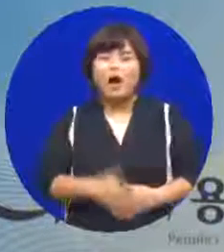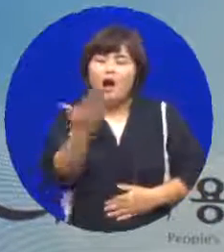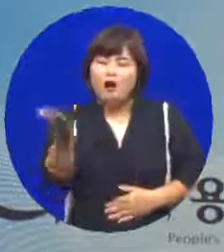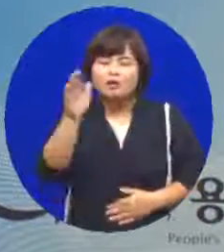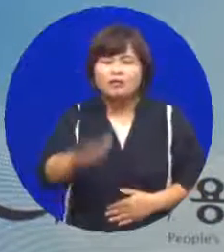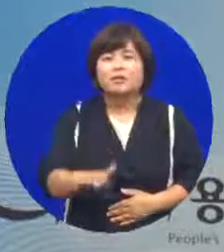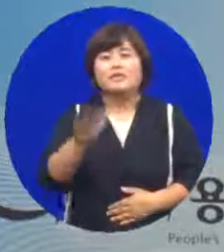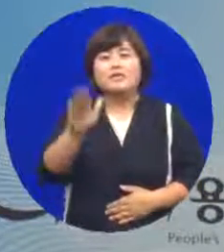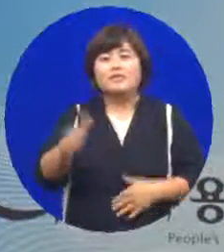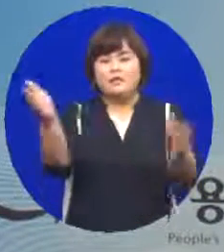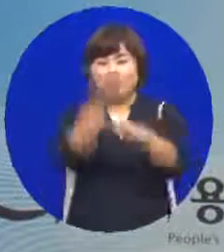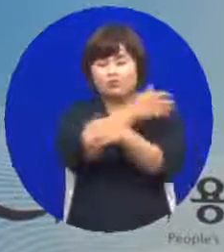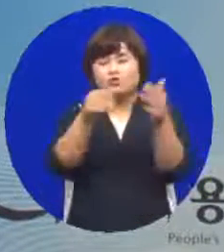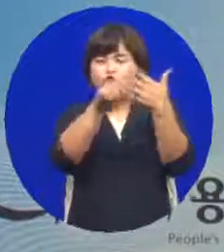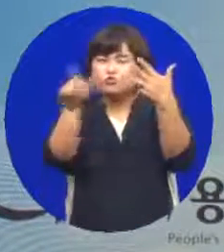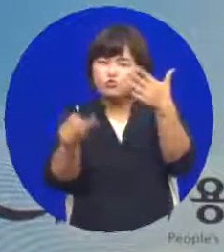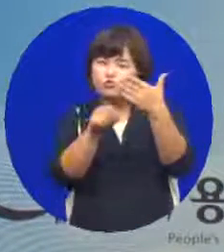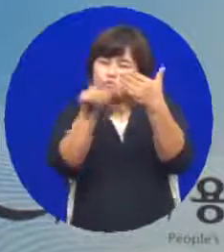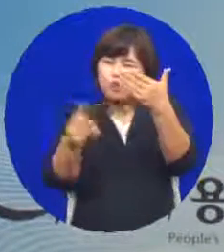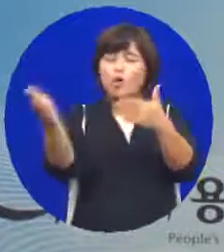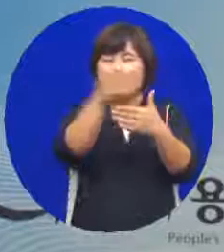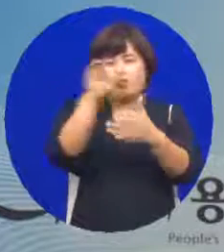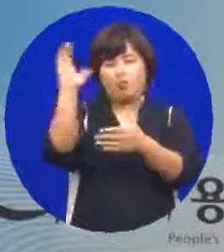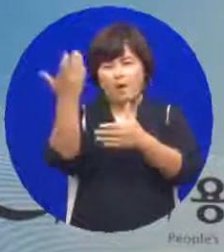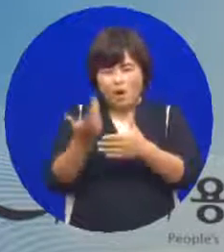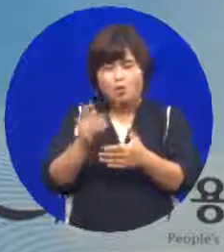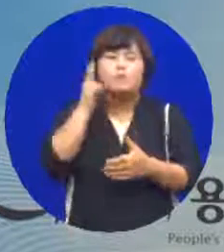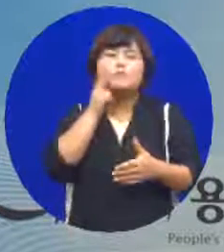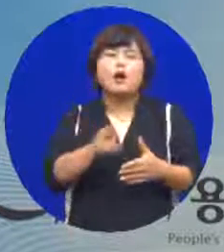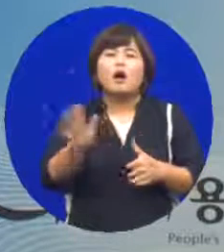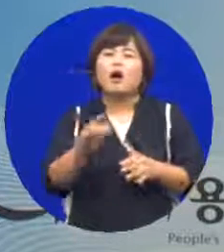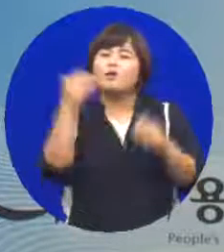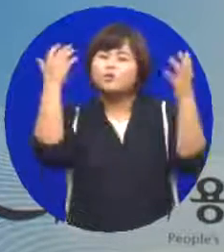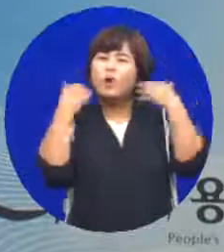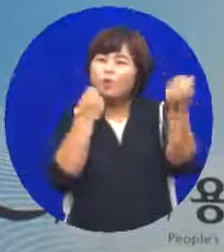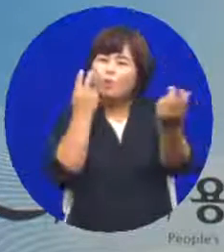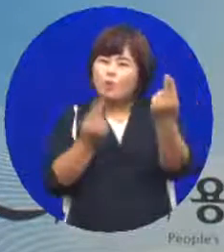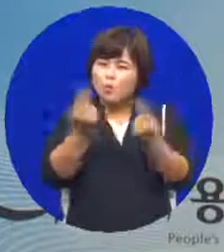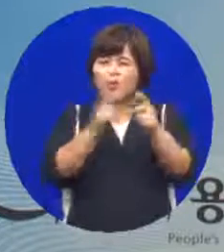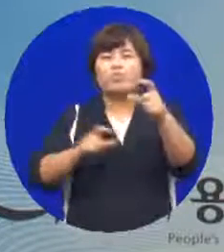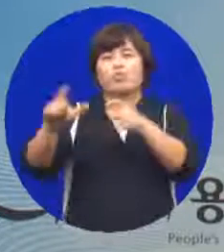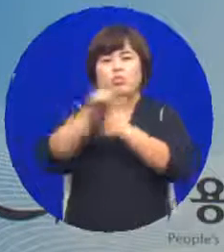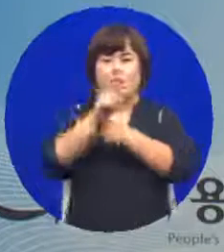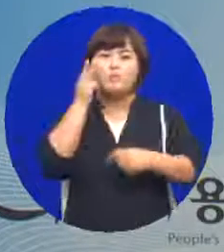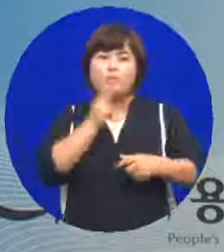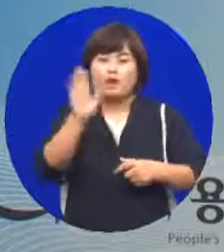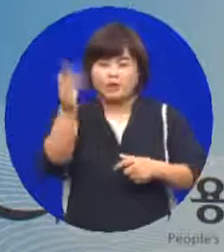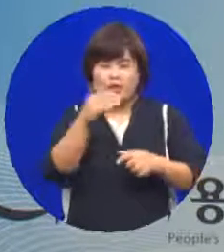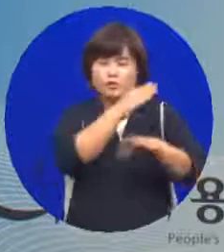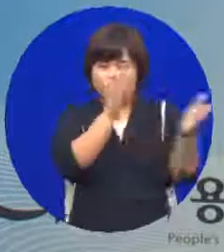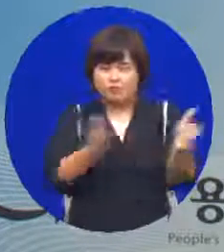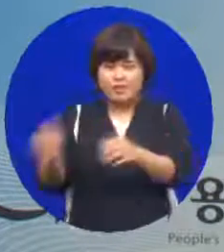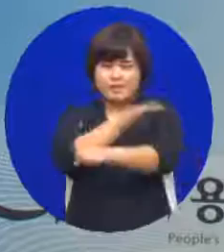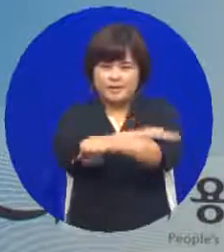이 시기부터 9월까지 발생하는 태풍이 한여름 못지않게 강력하다고 하니까요. 피해 없도록 철저히